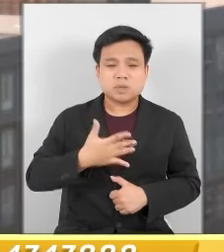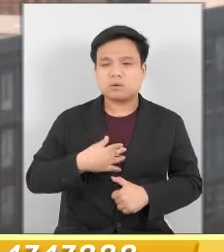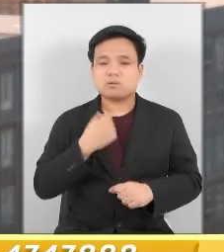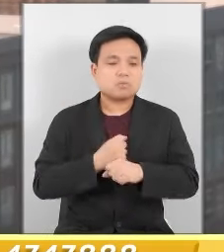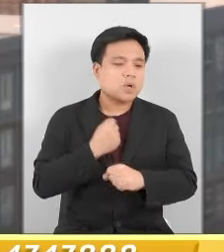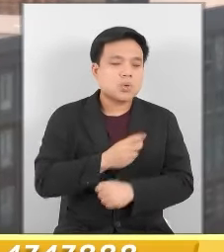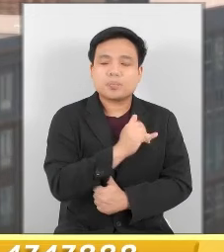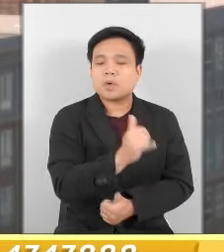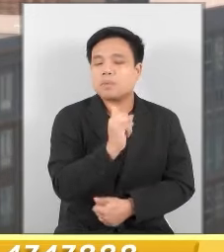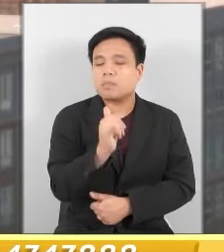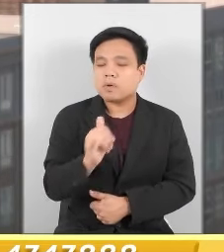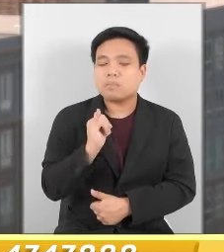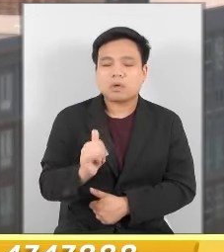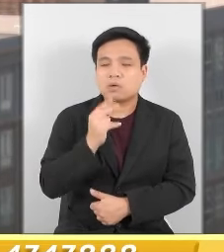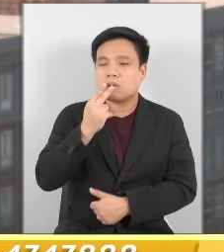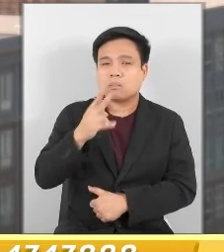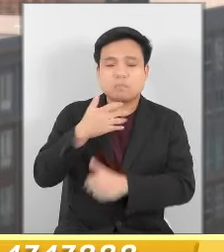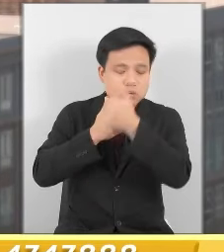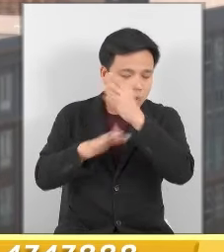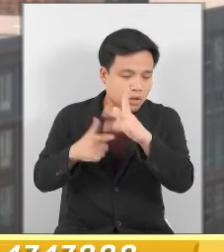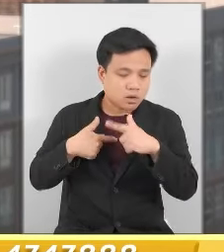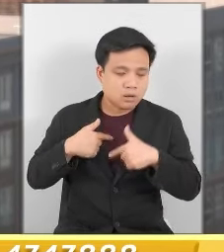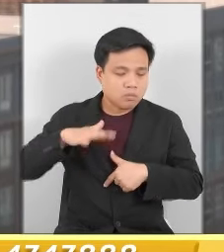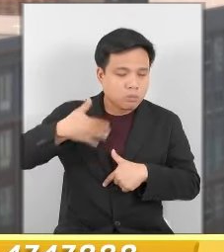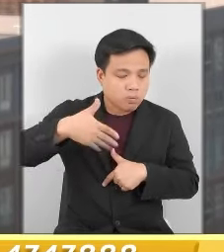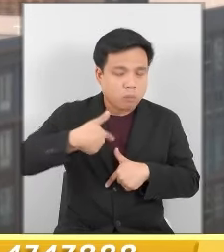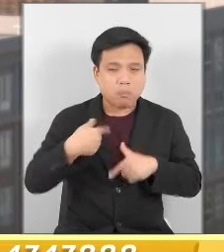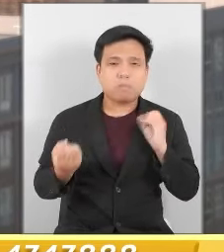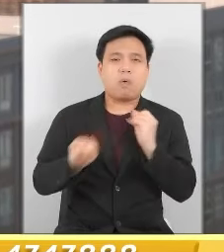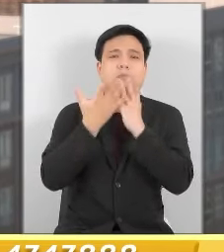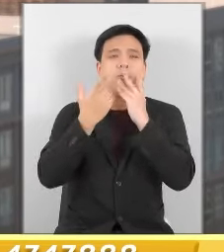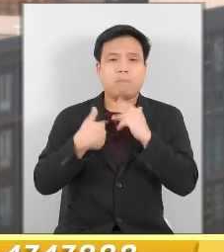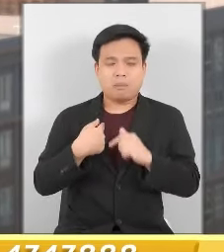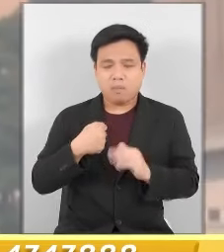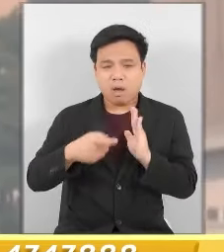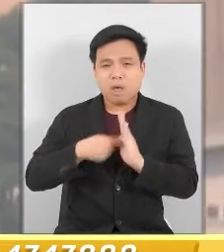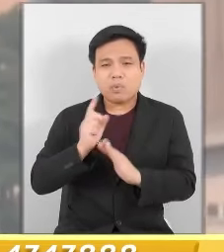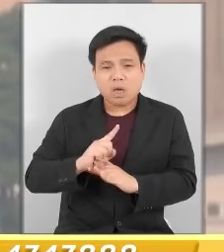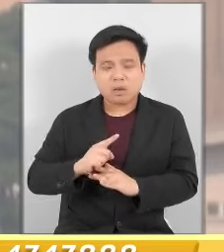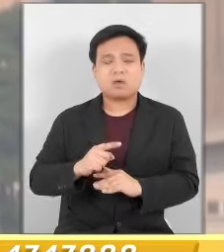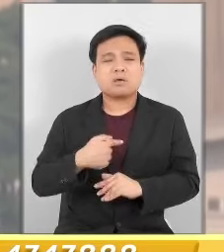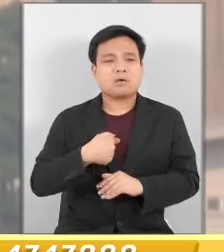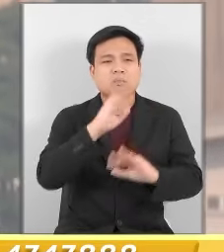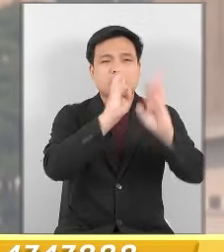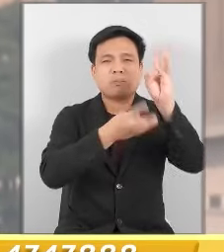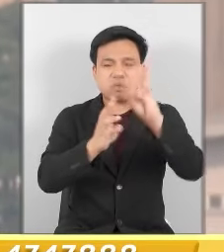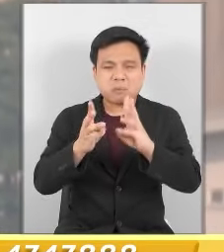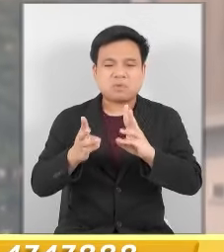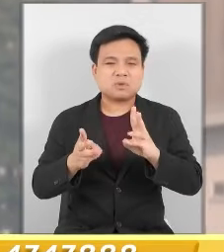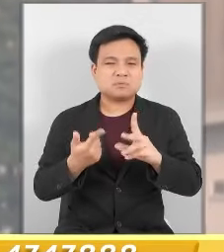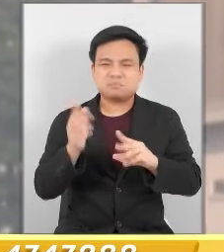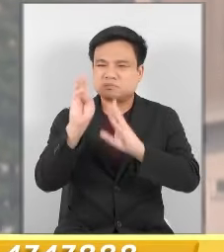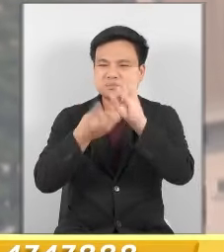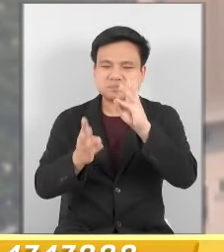สังกาว่าเออมันเป็นเพราะเราไม่ได้ใส่หน้ากากอนามัยหรือฝุ่นมันเยอะอะไรแบบเนี้ยค่ะมารู้ตัวอีกทีเจ็บคอ